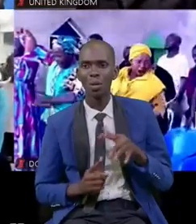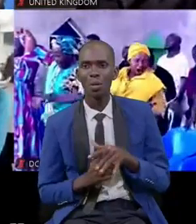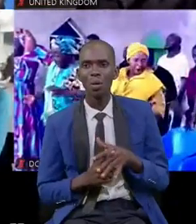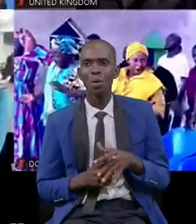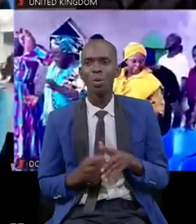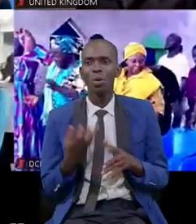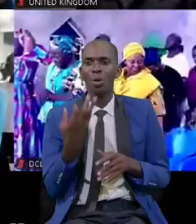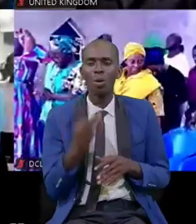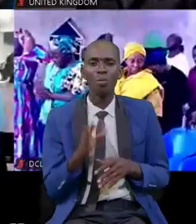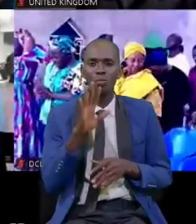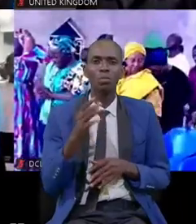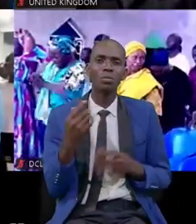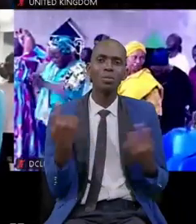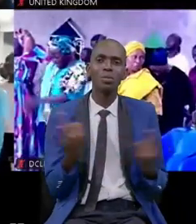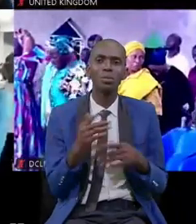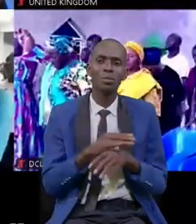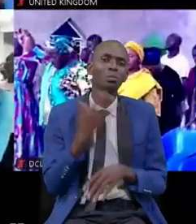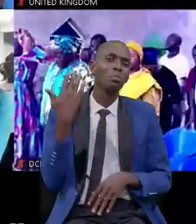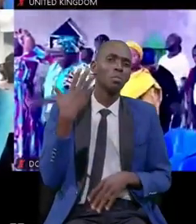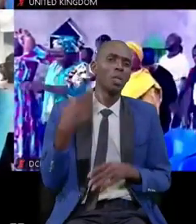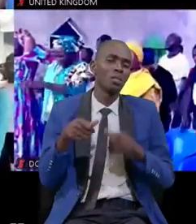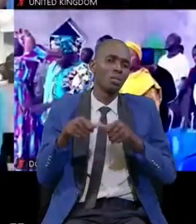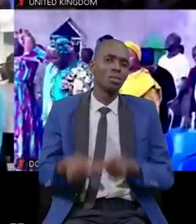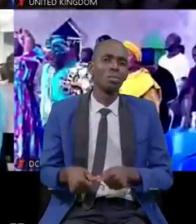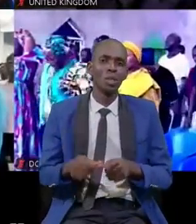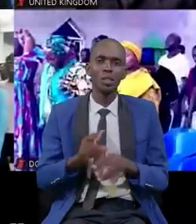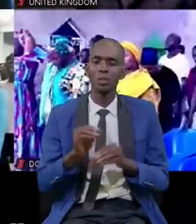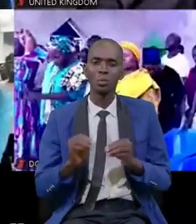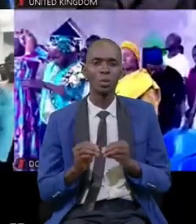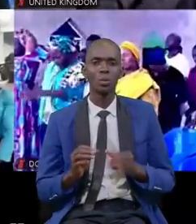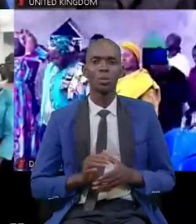pas aucune espèce d'abomination.